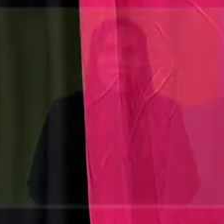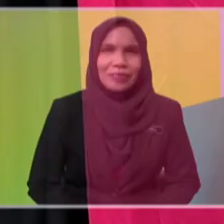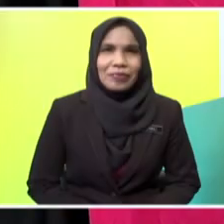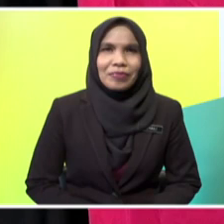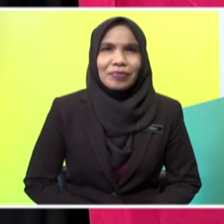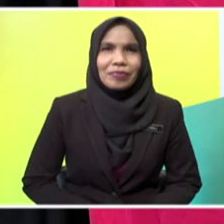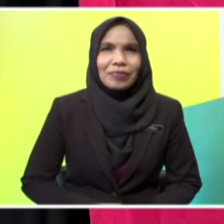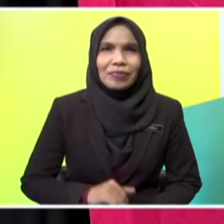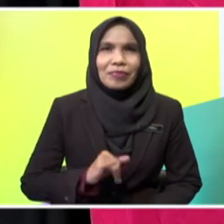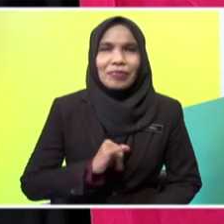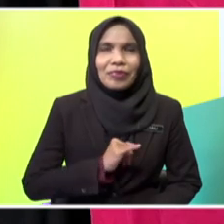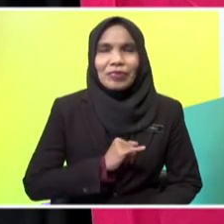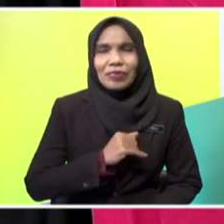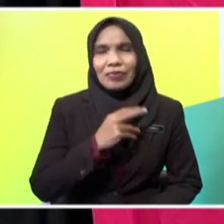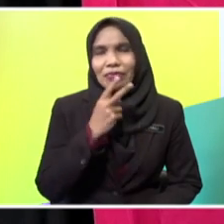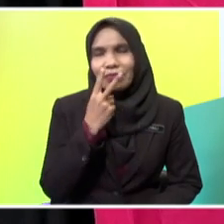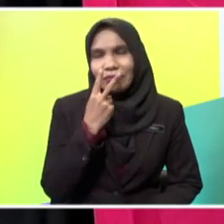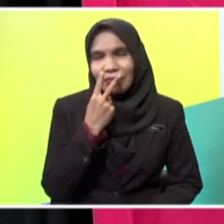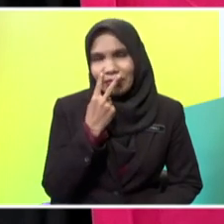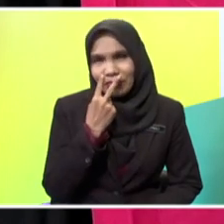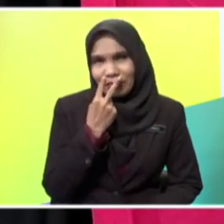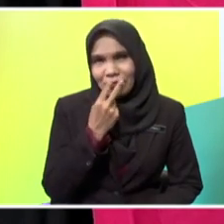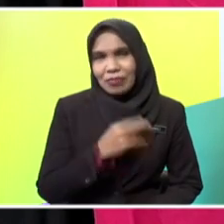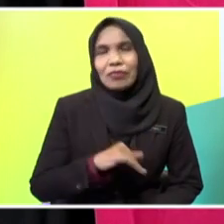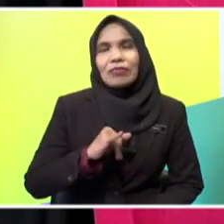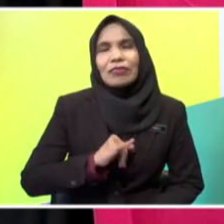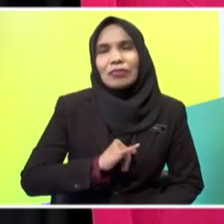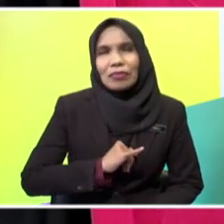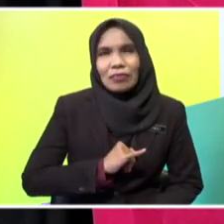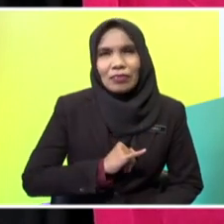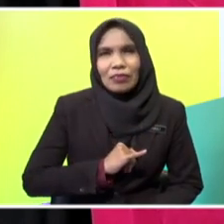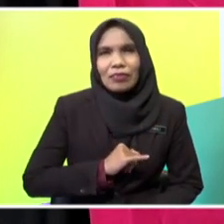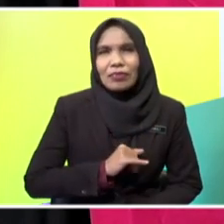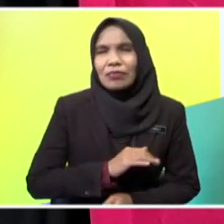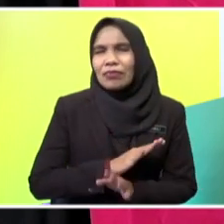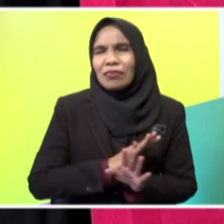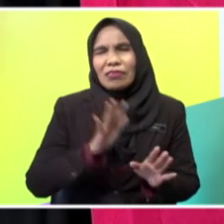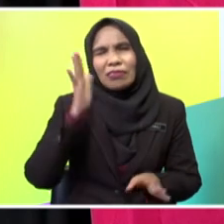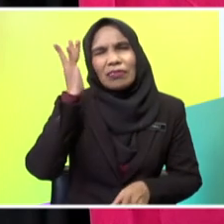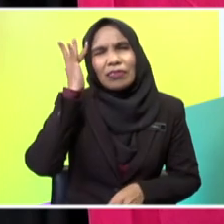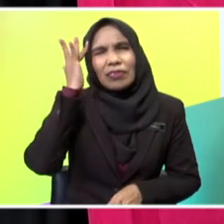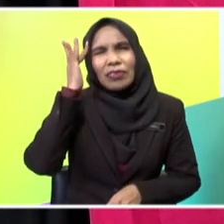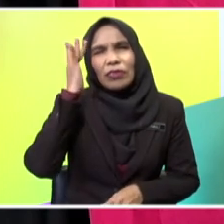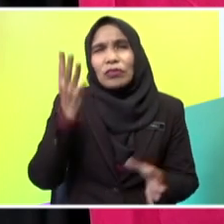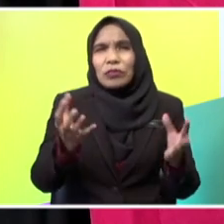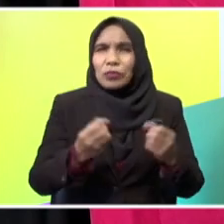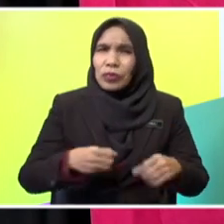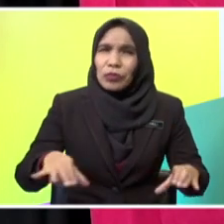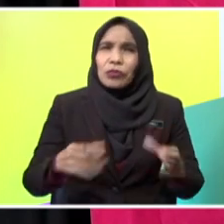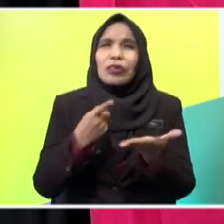Saya sedihlah. Saya tak tahu nak buat apa